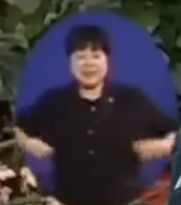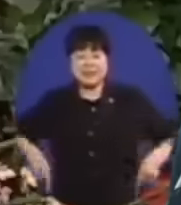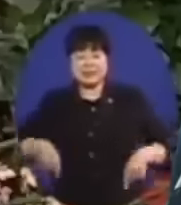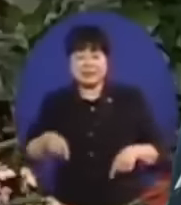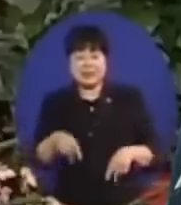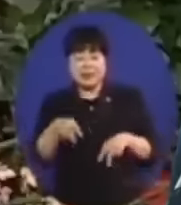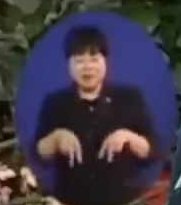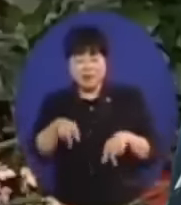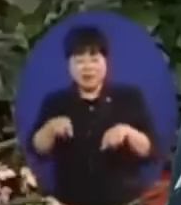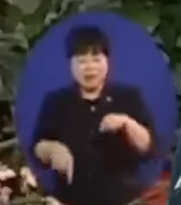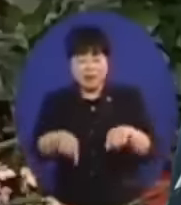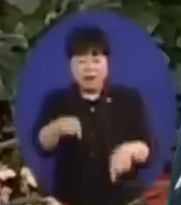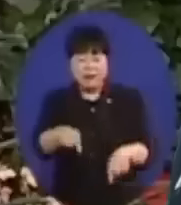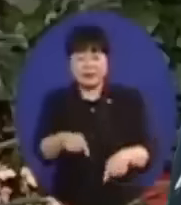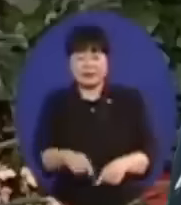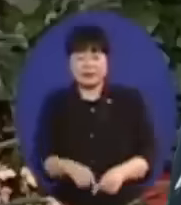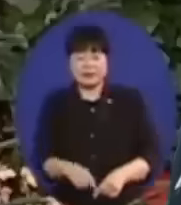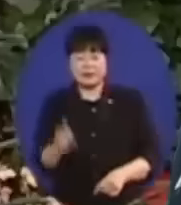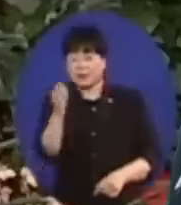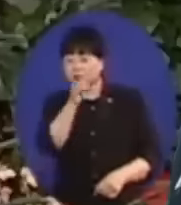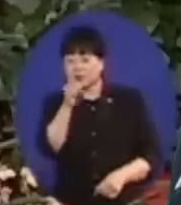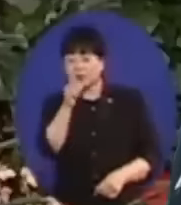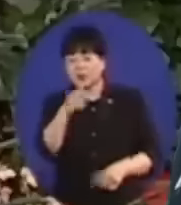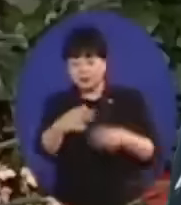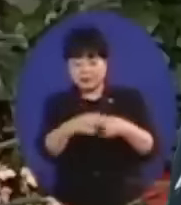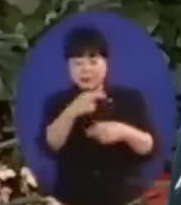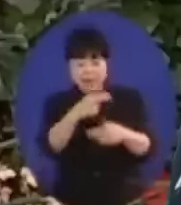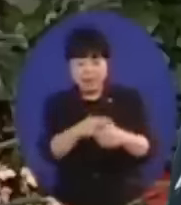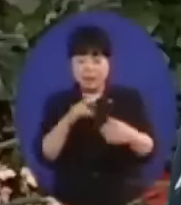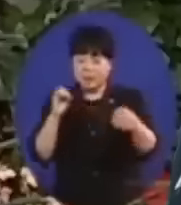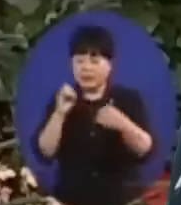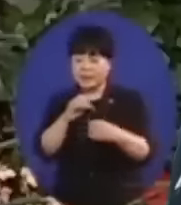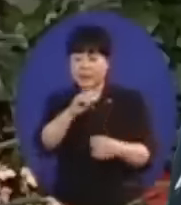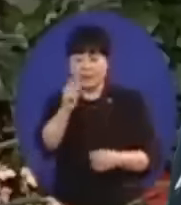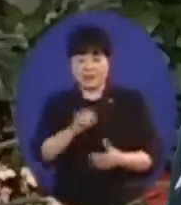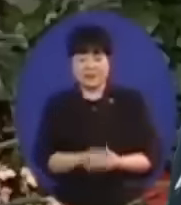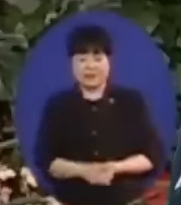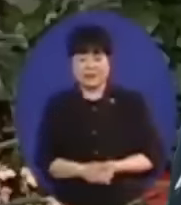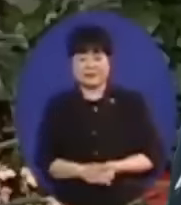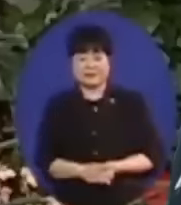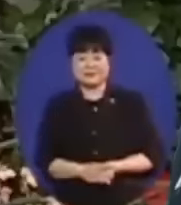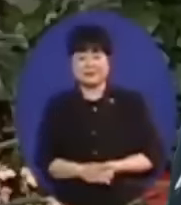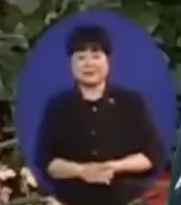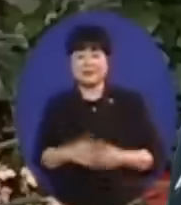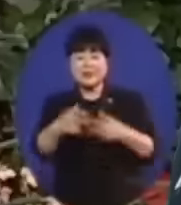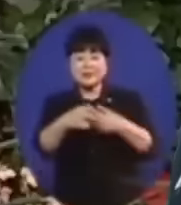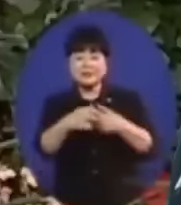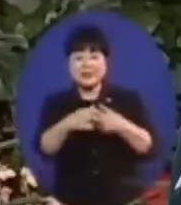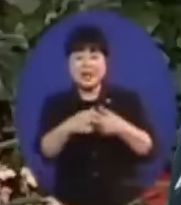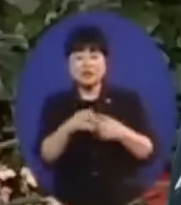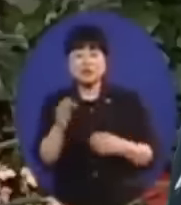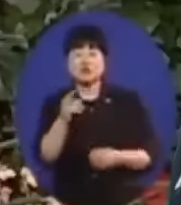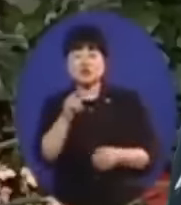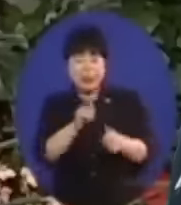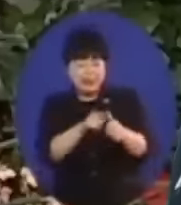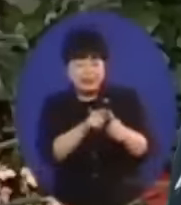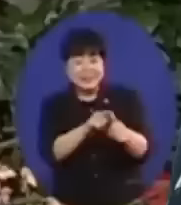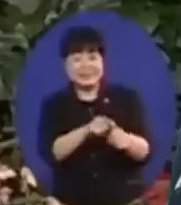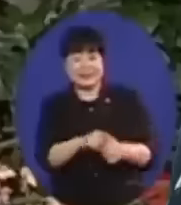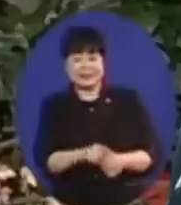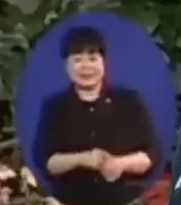짚으며 걷게 된 것을 소개하며 의사와의 대담 기사를 실었습니다. 의사가 루스벨트에게